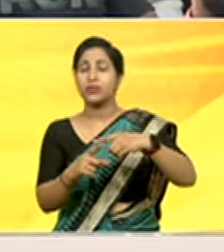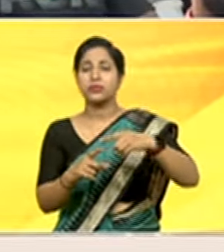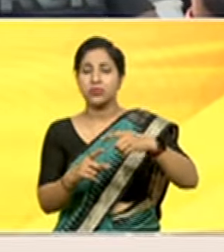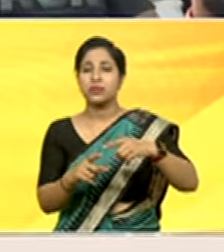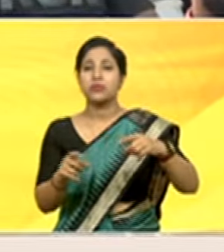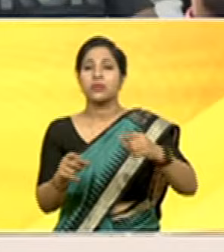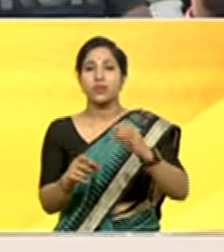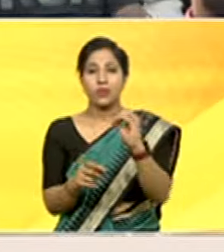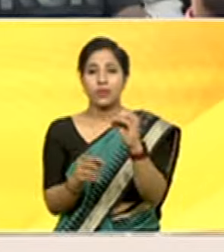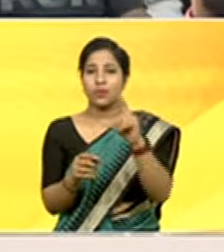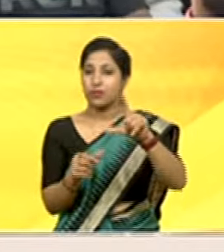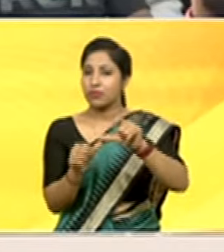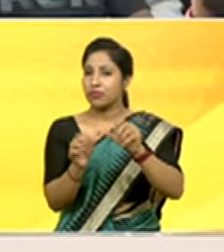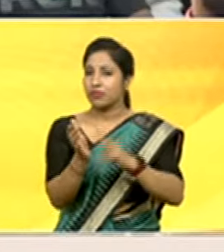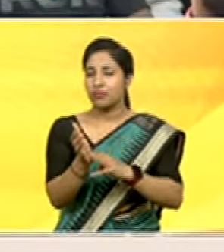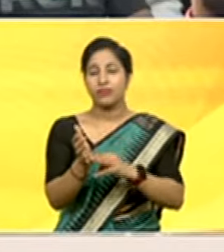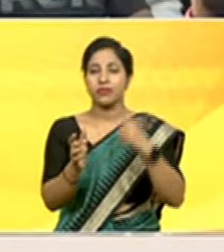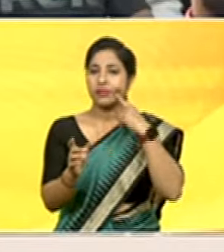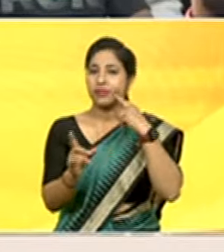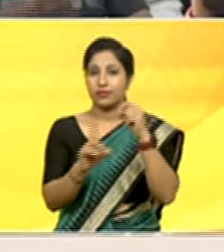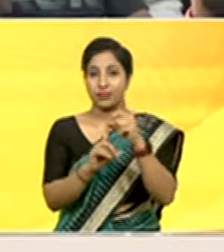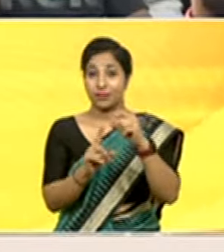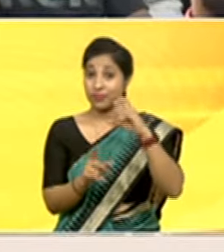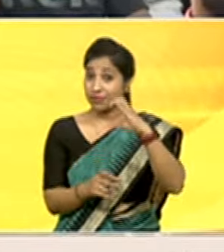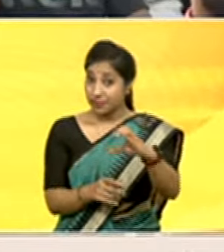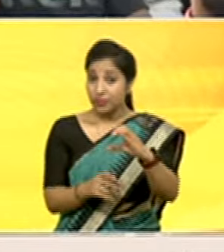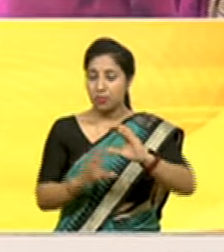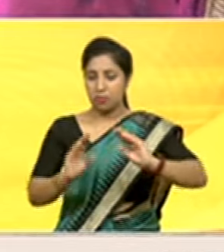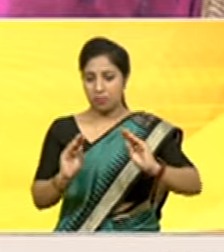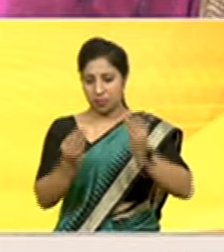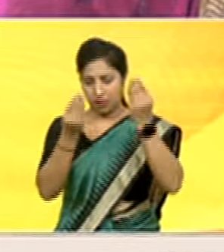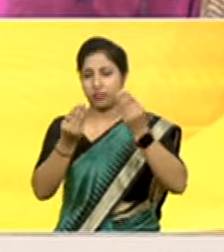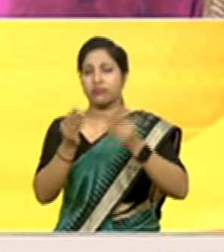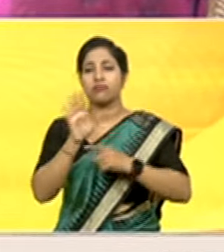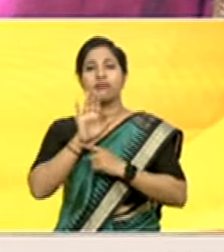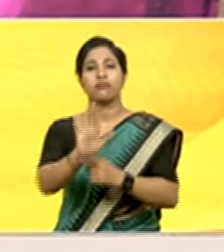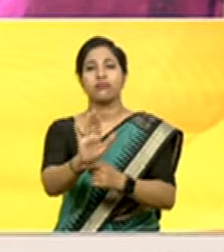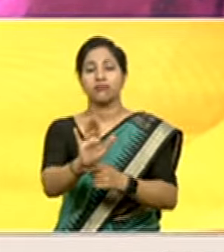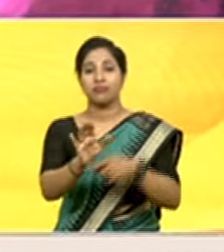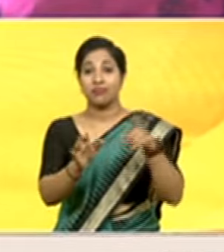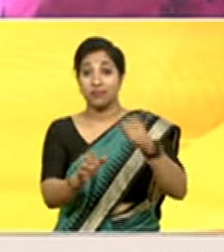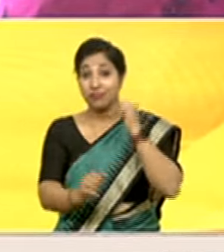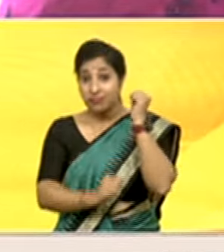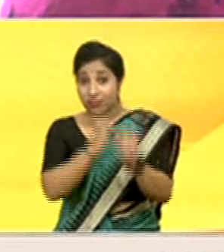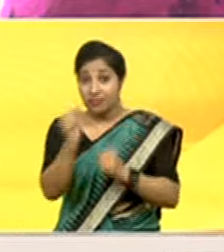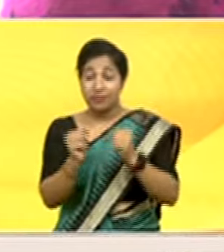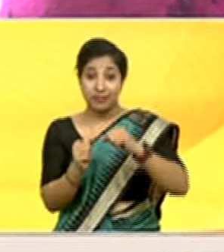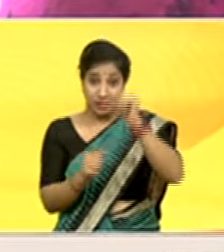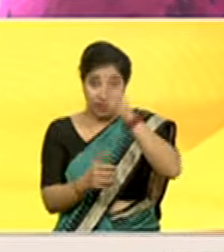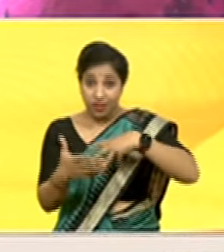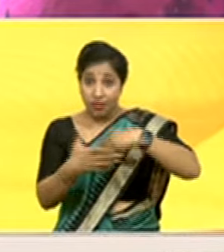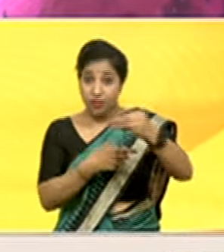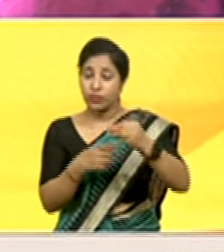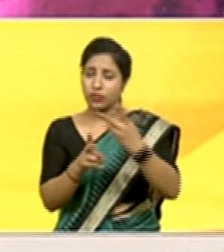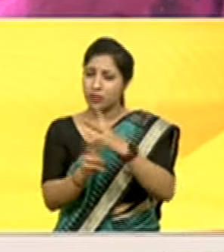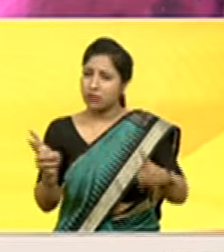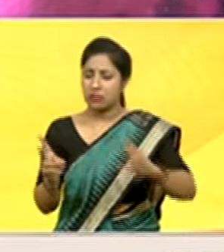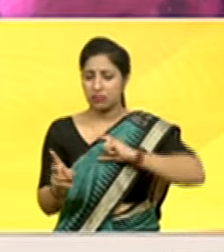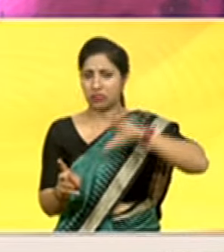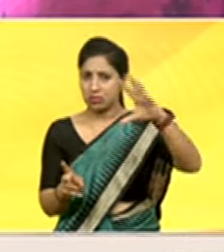बहतरीन प्रदर्शन करेंगे इन खेलों में मैडर्स भी जितेंगे